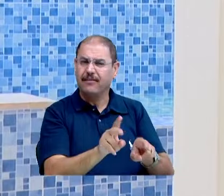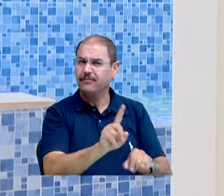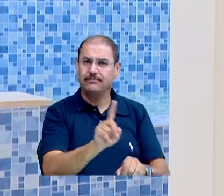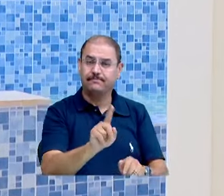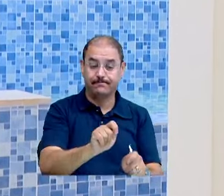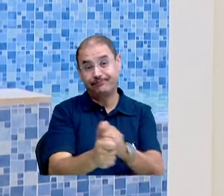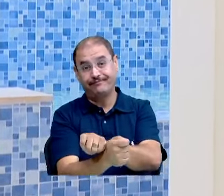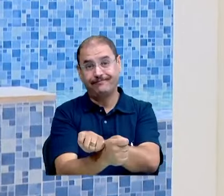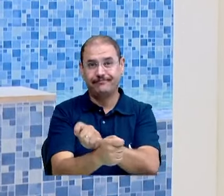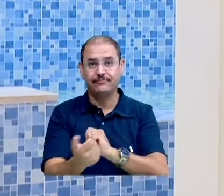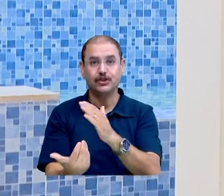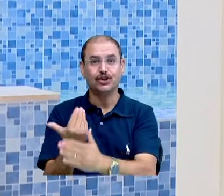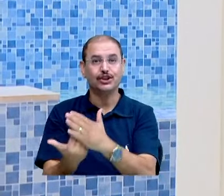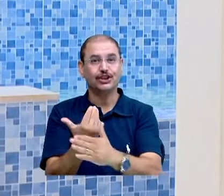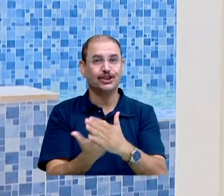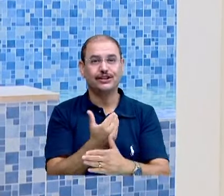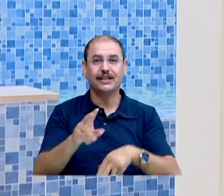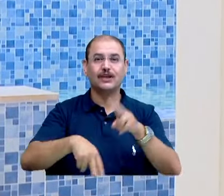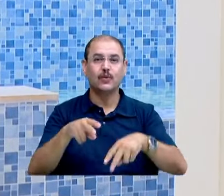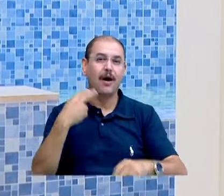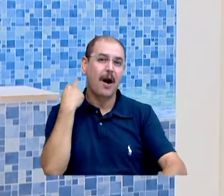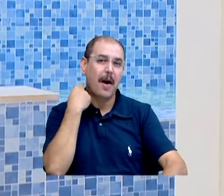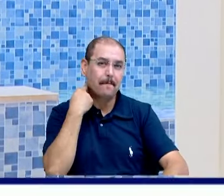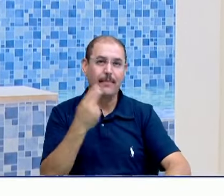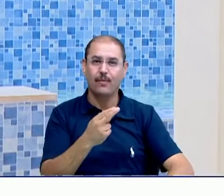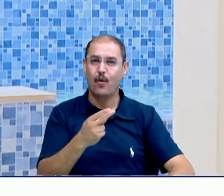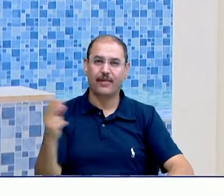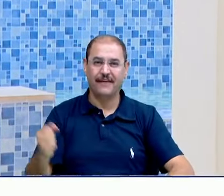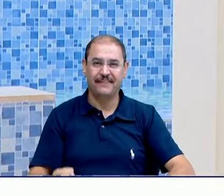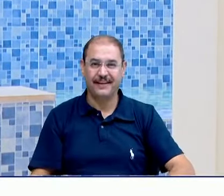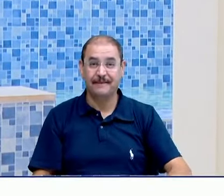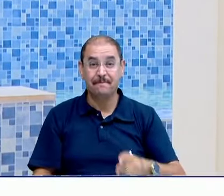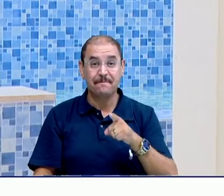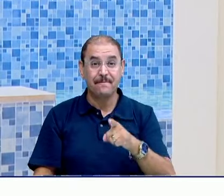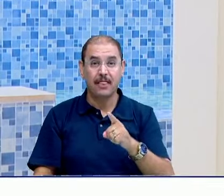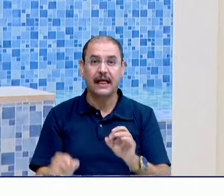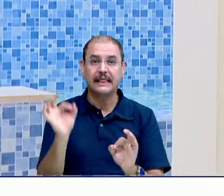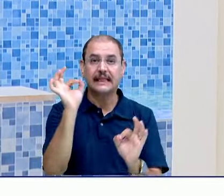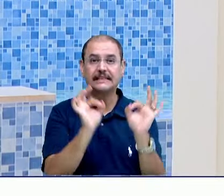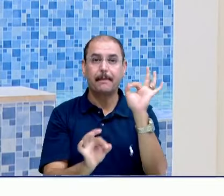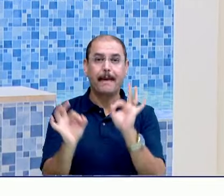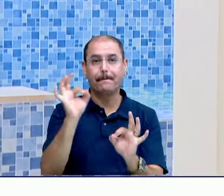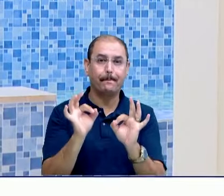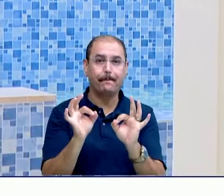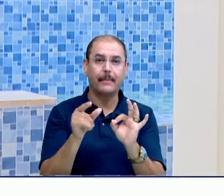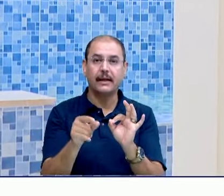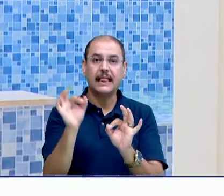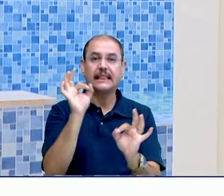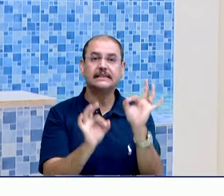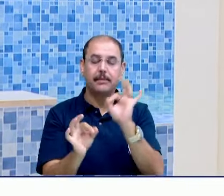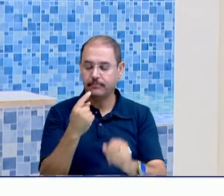نتج نحو التسويق الرقمي هو تخصص في البكالوريوس متميز تم تصميمه بحيث